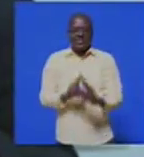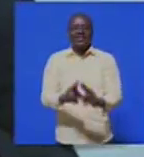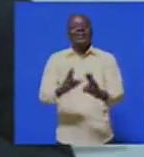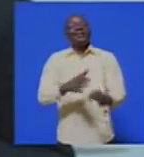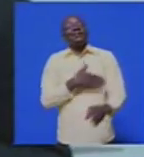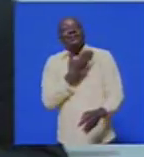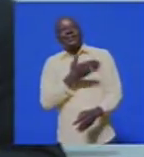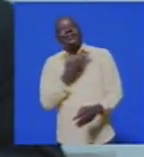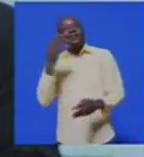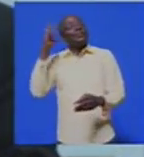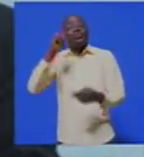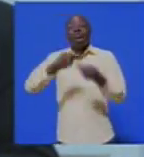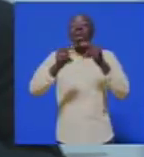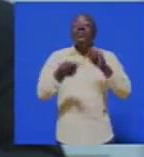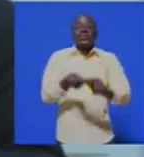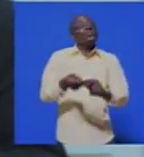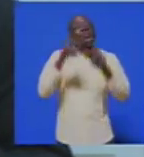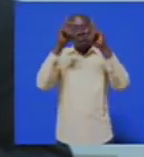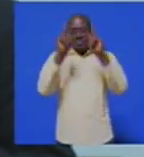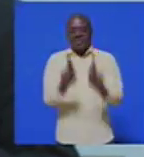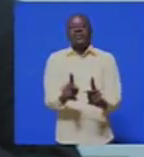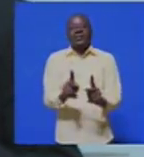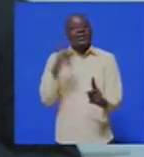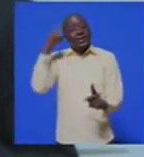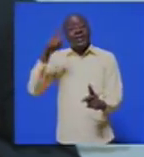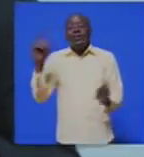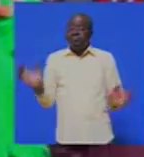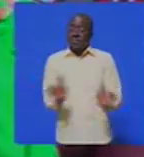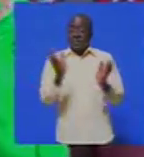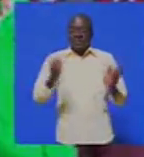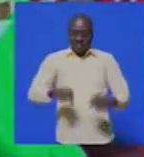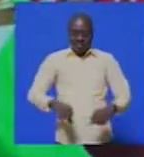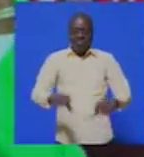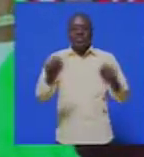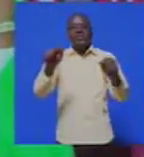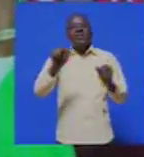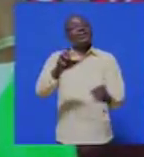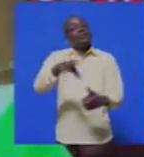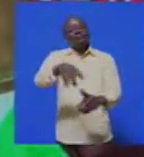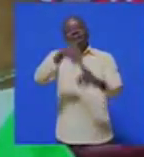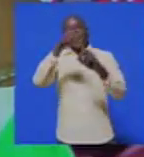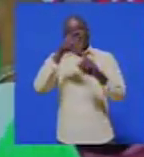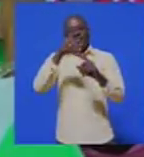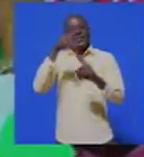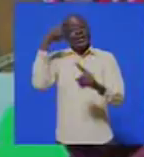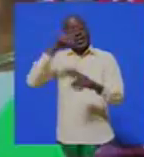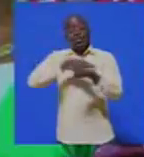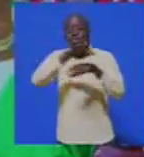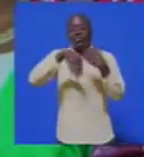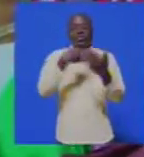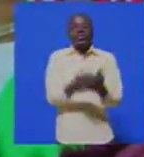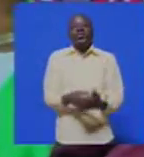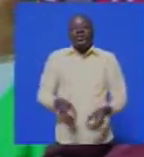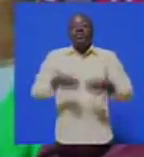nombre impressionnant de lauréats. Il les exhorte à poursuivre leur quête d'excellence et surtout à traduire